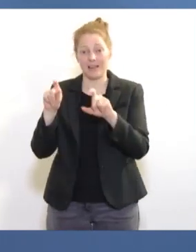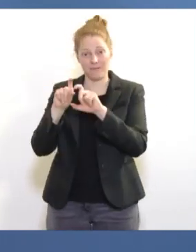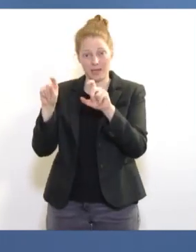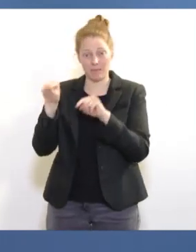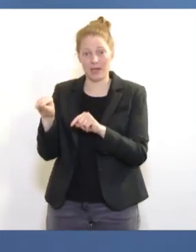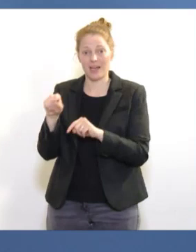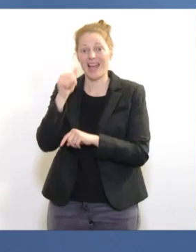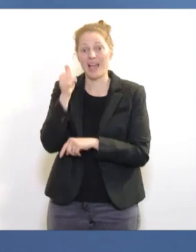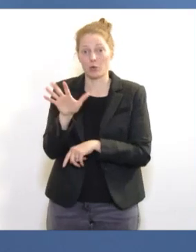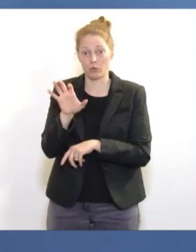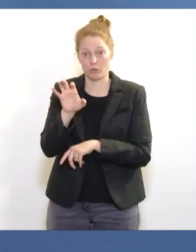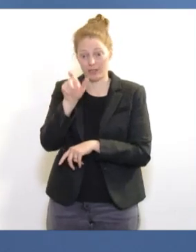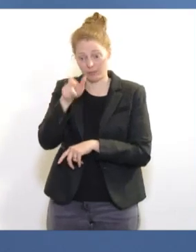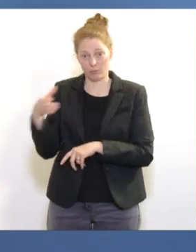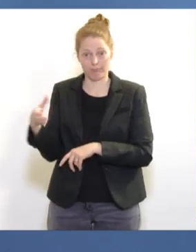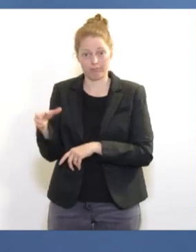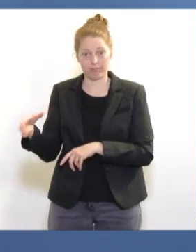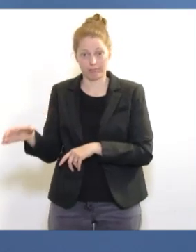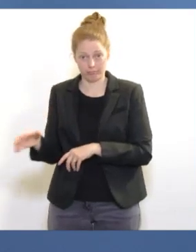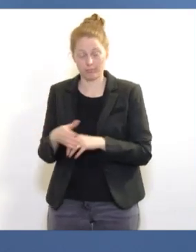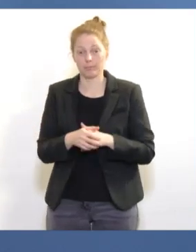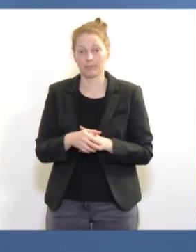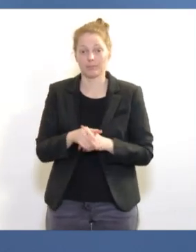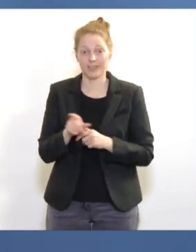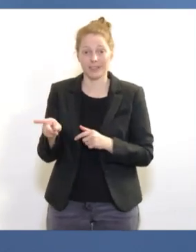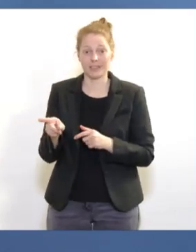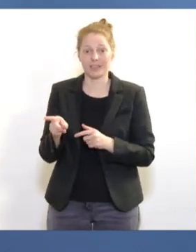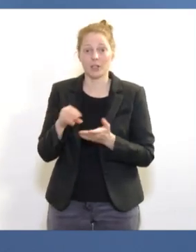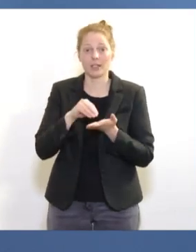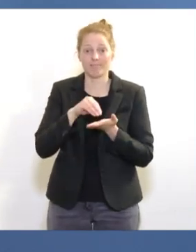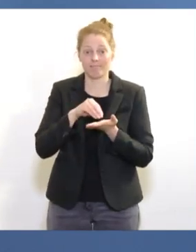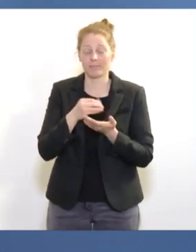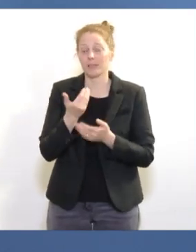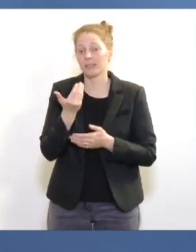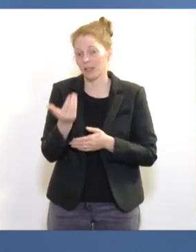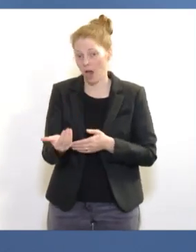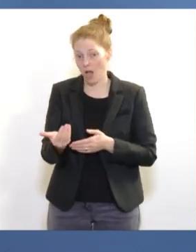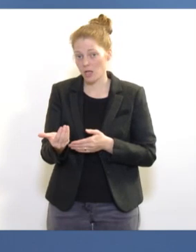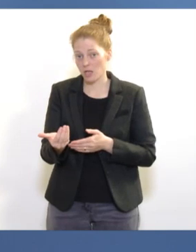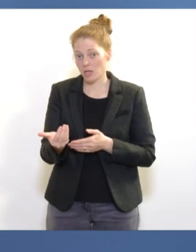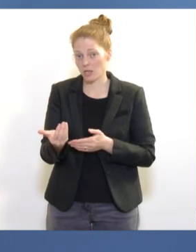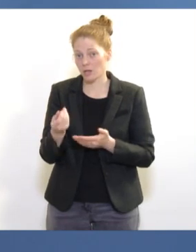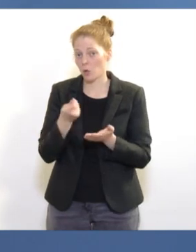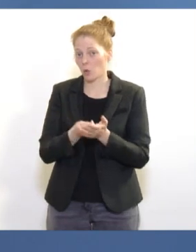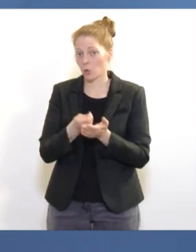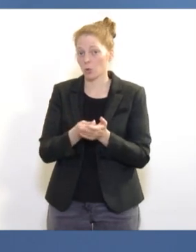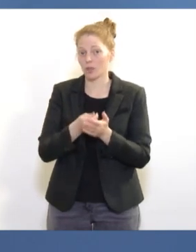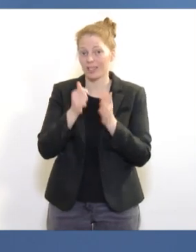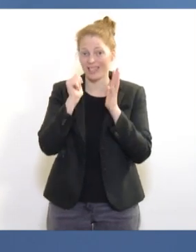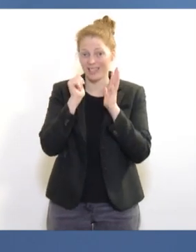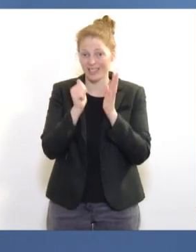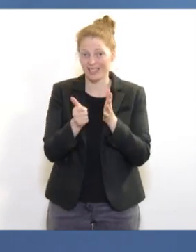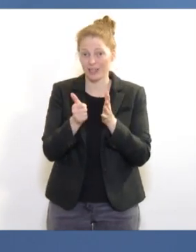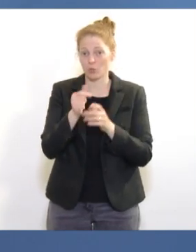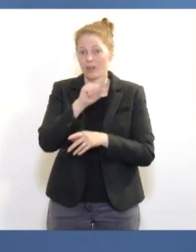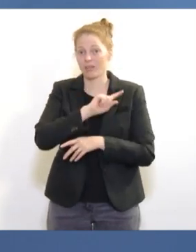den 150 Leute beschäftigt. An die Lohnkosten hört von 600.000 Euro. Hört